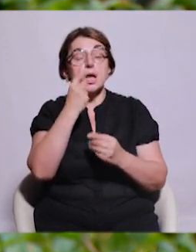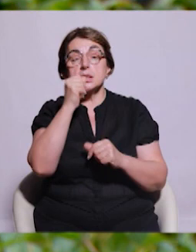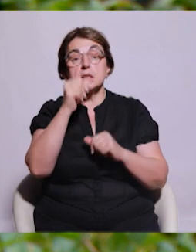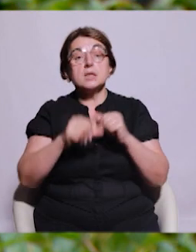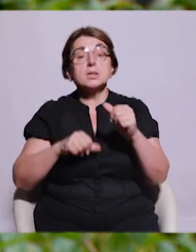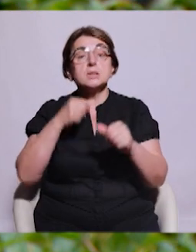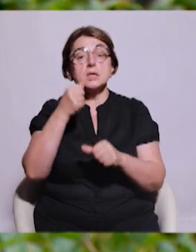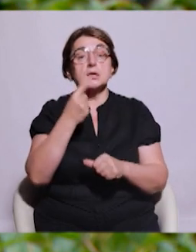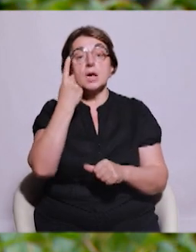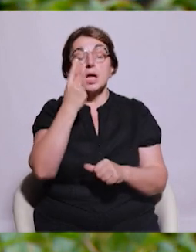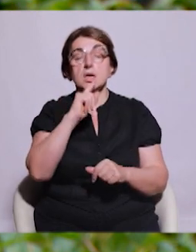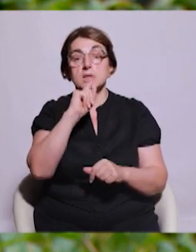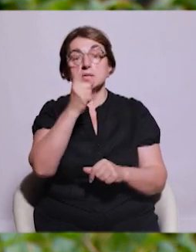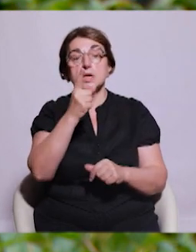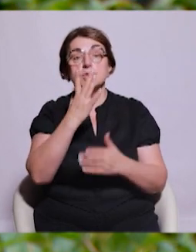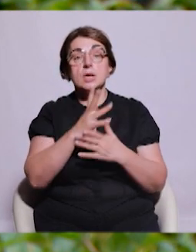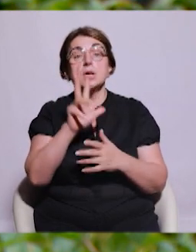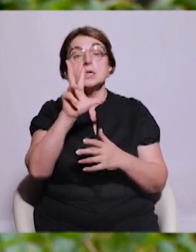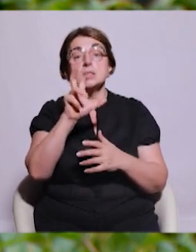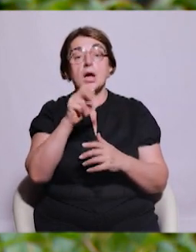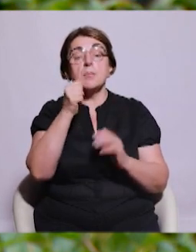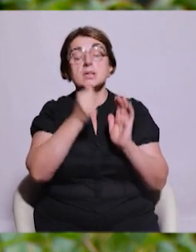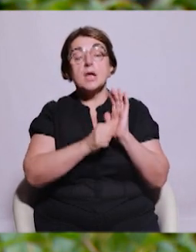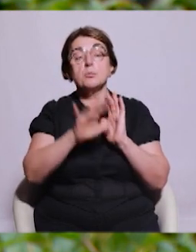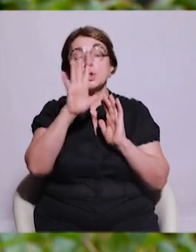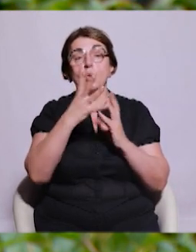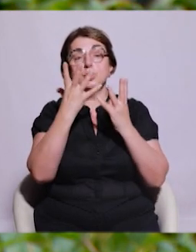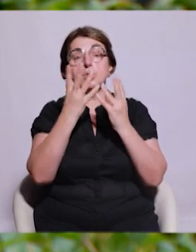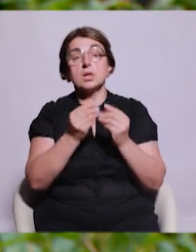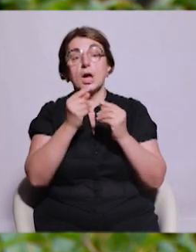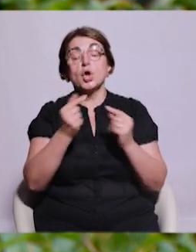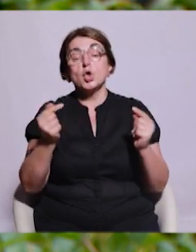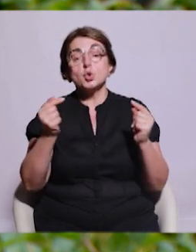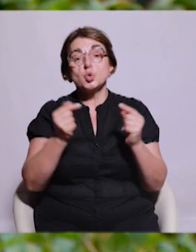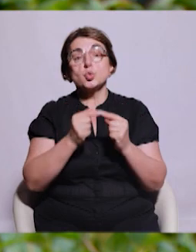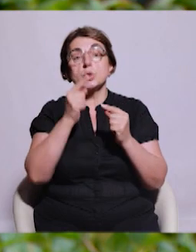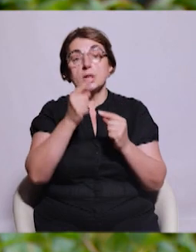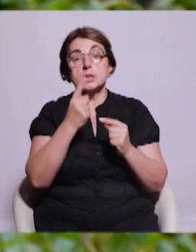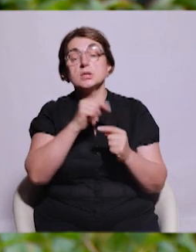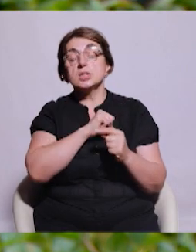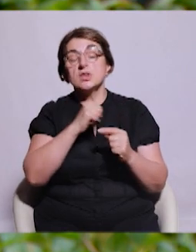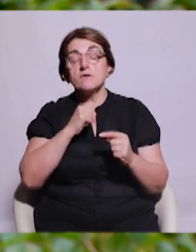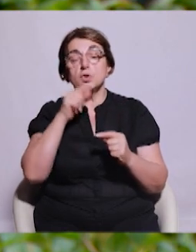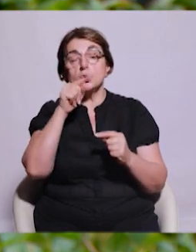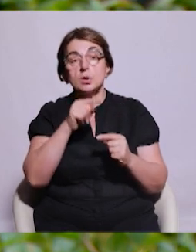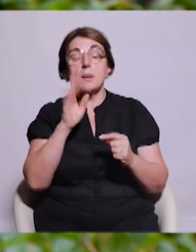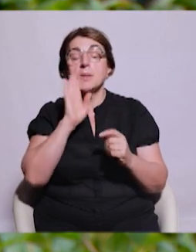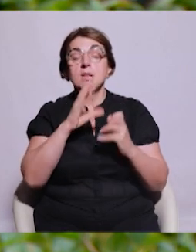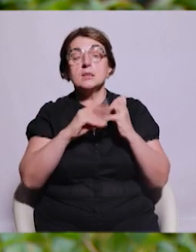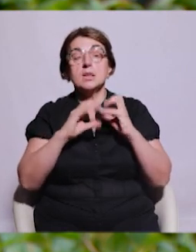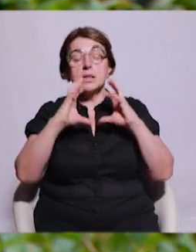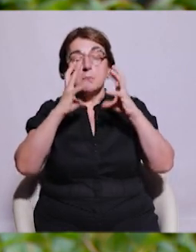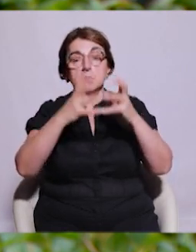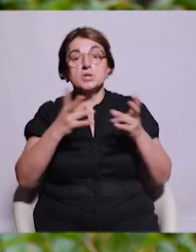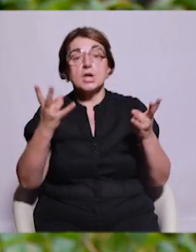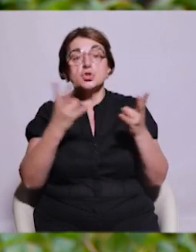მე დაგეხმარებით. ერთ წელში 365 დღეა. ეს სწორედ ის დროა, რაც ჩვენს პლანეტას, დედამიწას ჭირდება